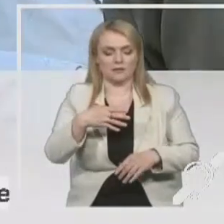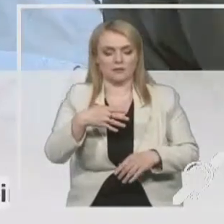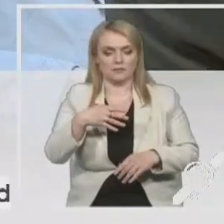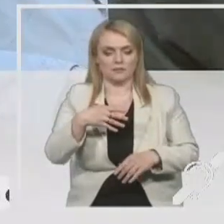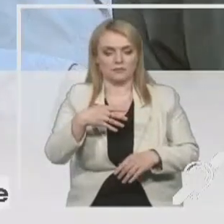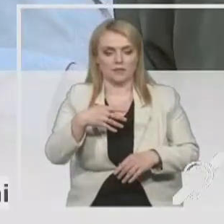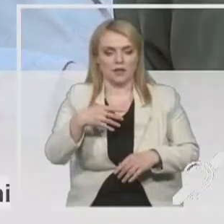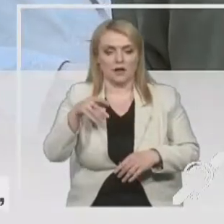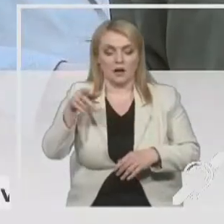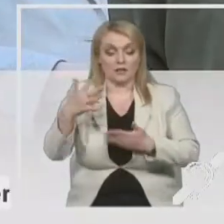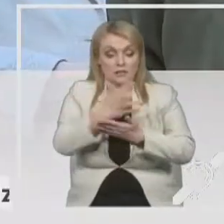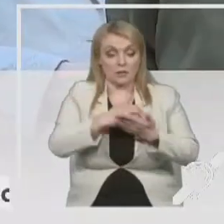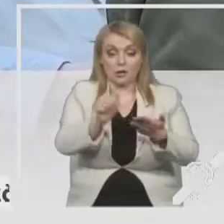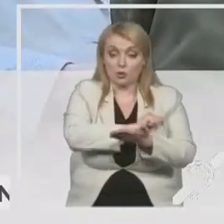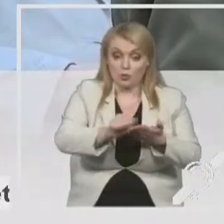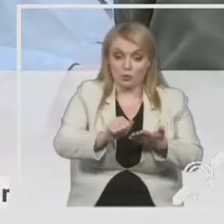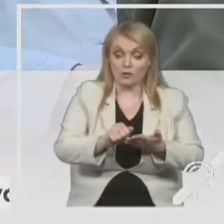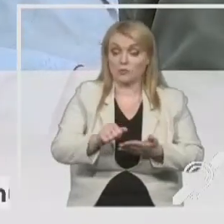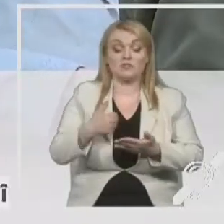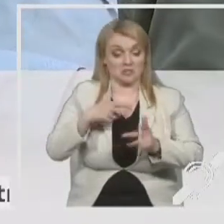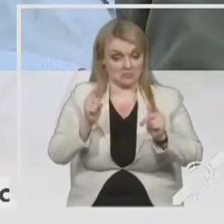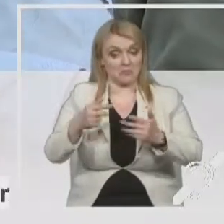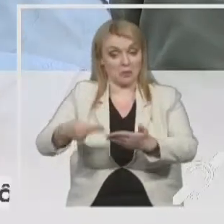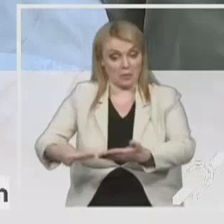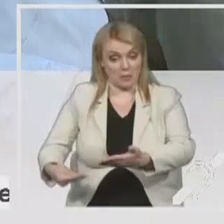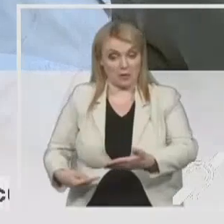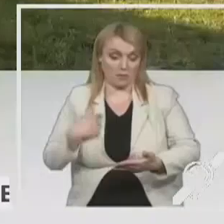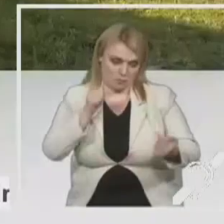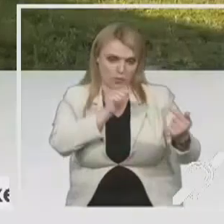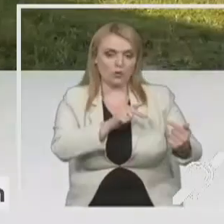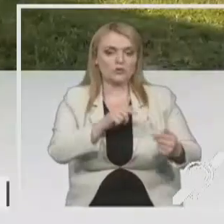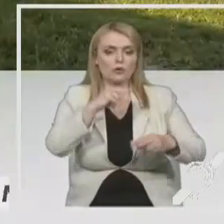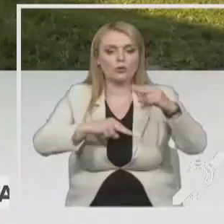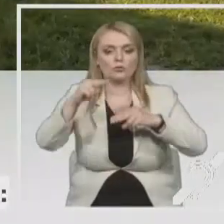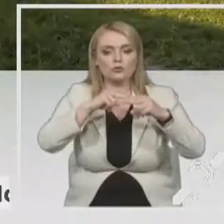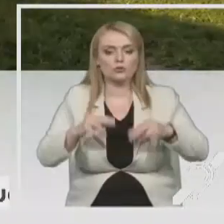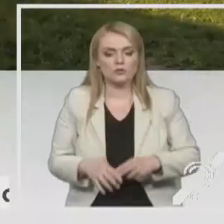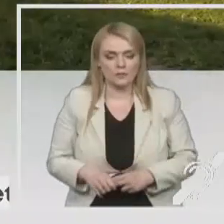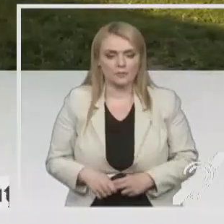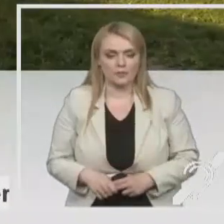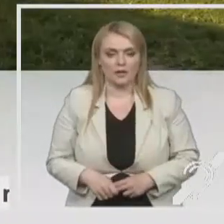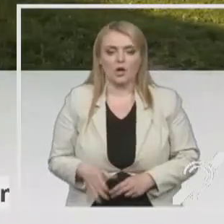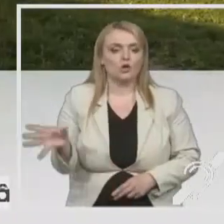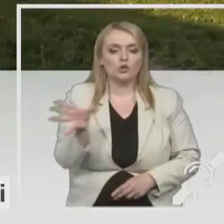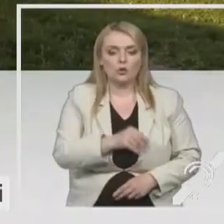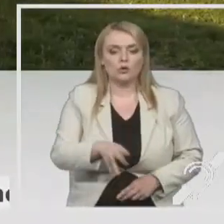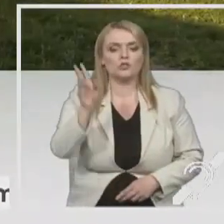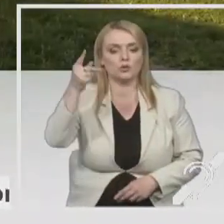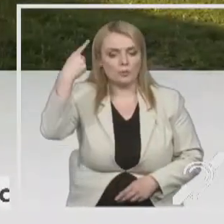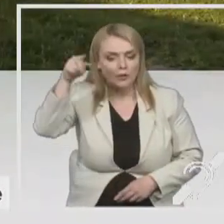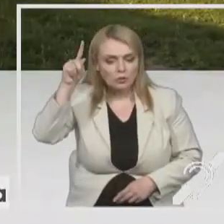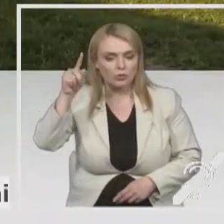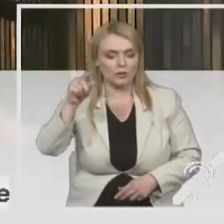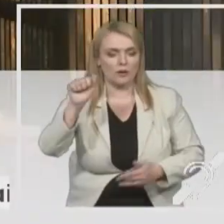Ea îmbla cu documentele și noi toți am scălit că suntem contra construcției. Toți. Cine a